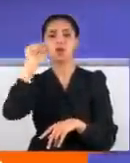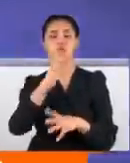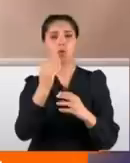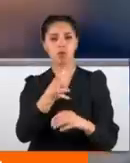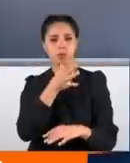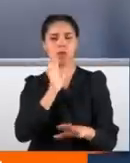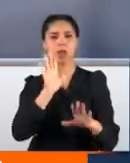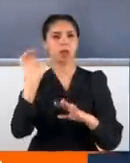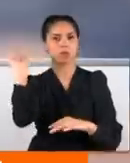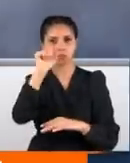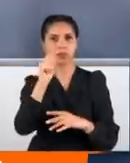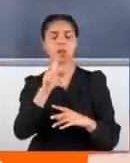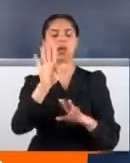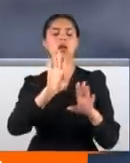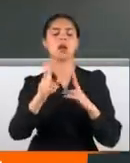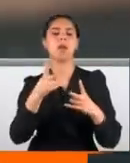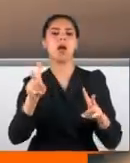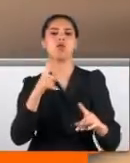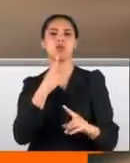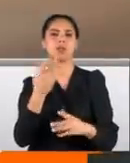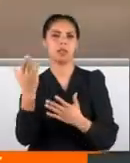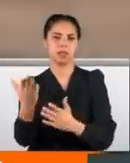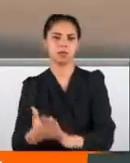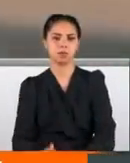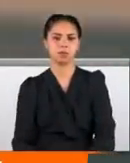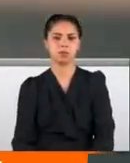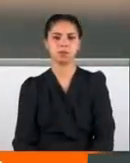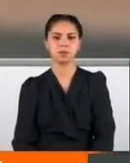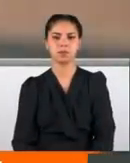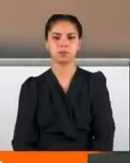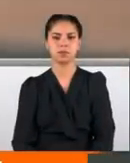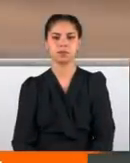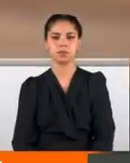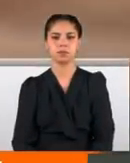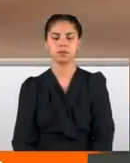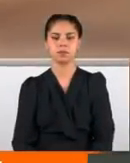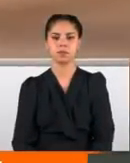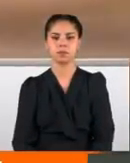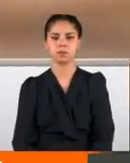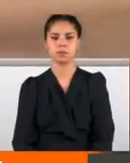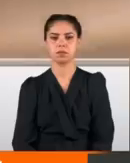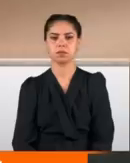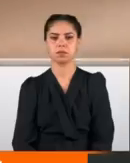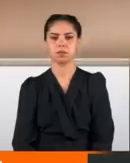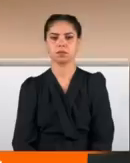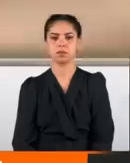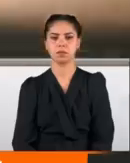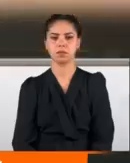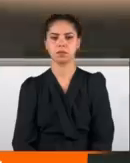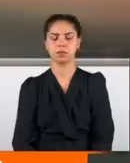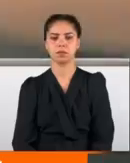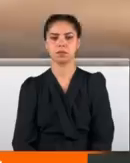olsa kapınızı çalsa içeri alırsınız" demişti. Geçiyor işte, o önünde duruyor.